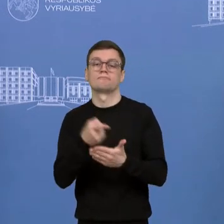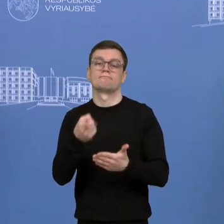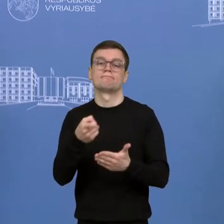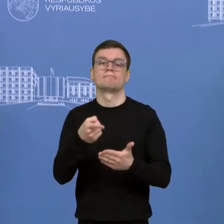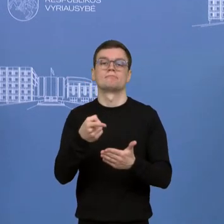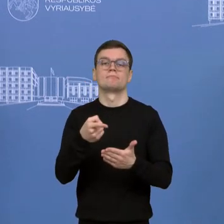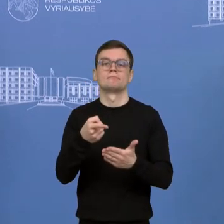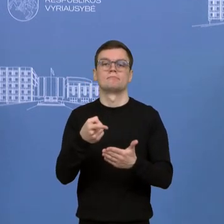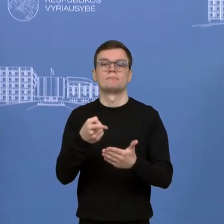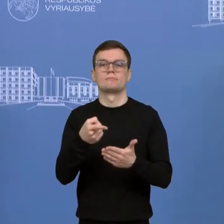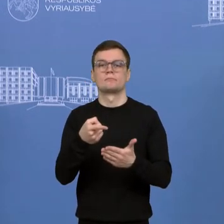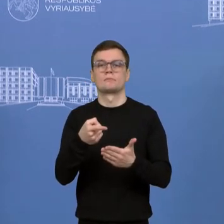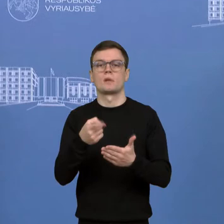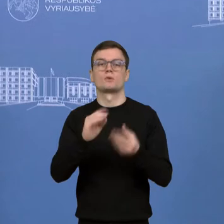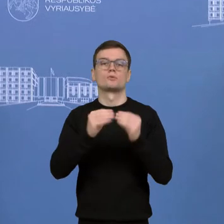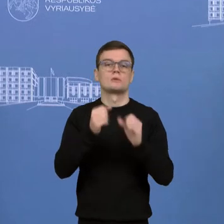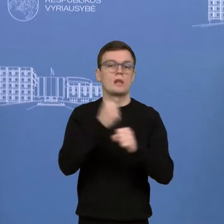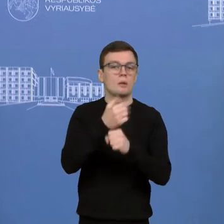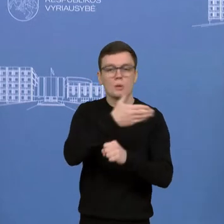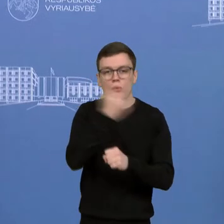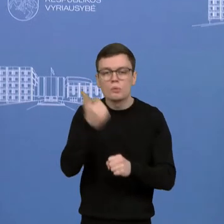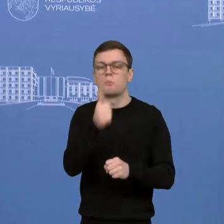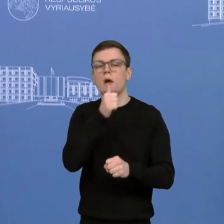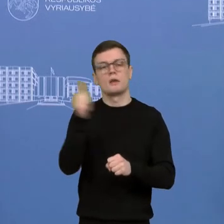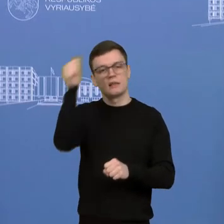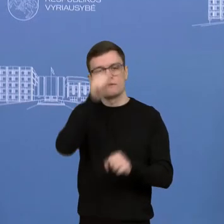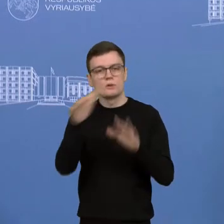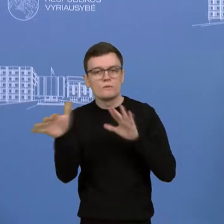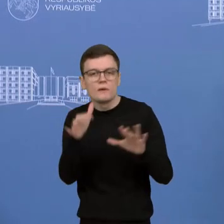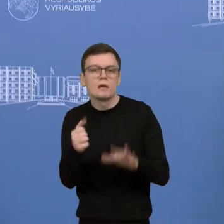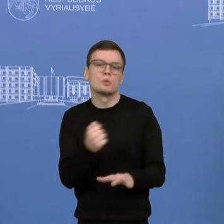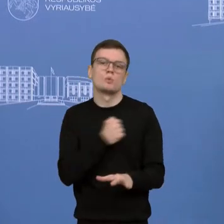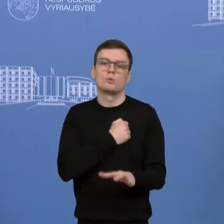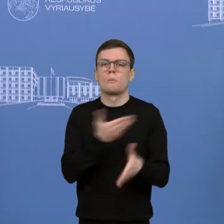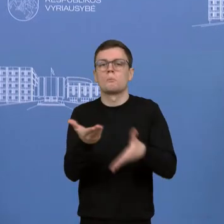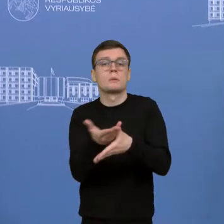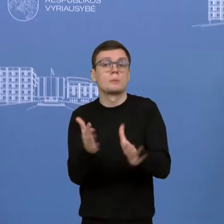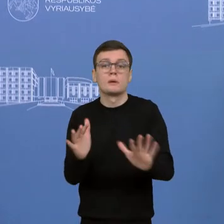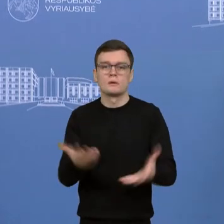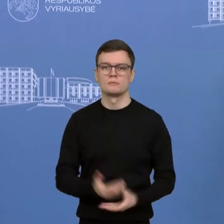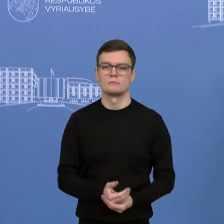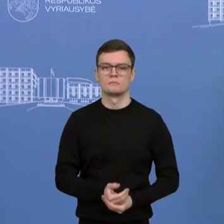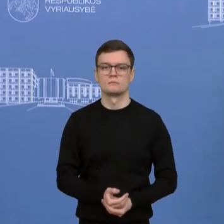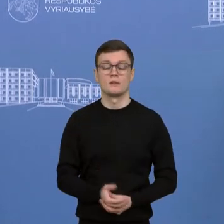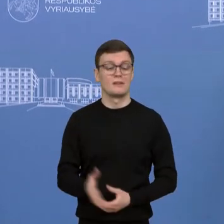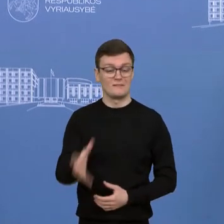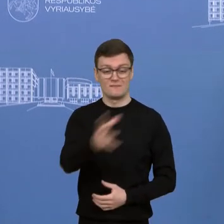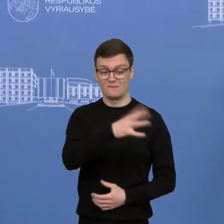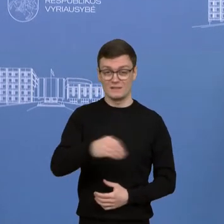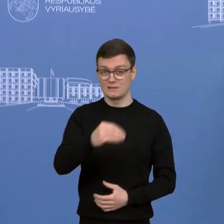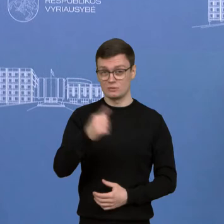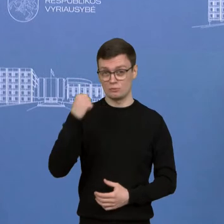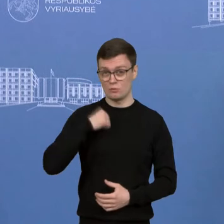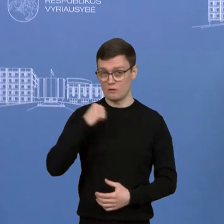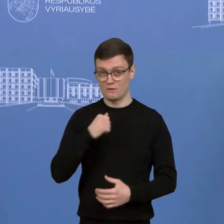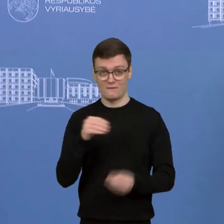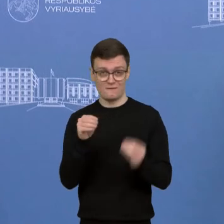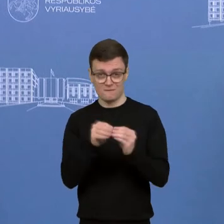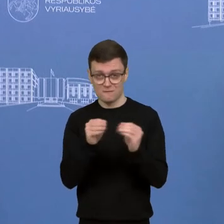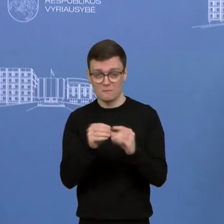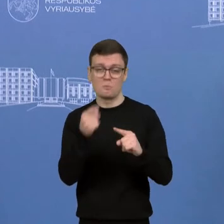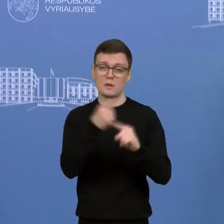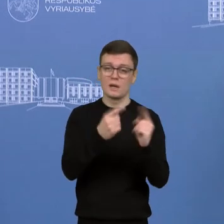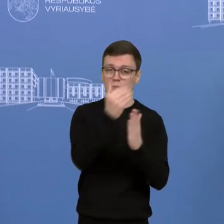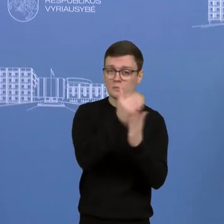nedarbo sutartimis, pavyzdžiui, individuali veikla ir panašiai, verslo liudijimai. Tai jiems galios visos tos pačios priemonės, kurios yra bendrame pakete,